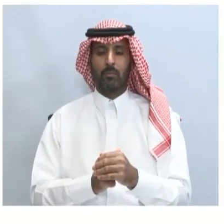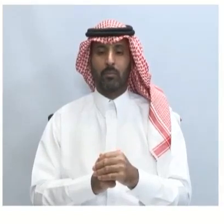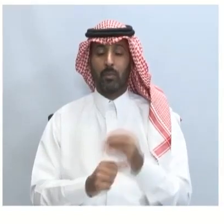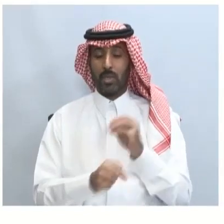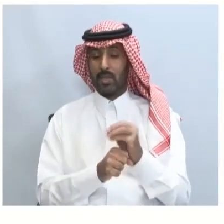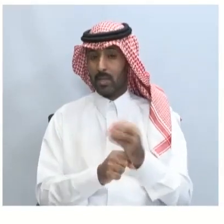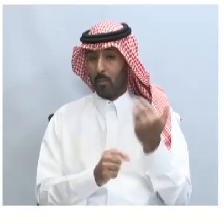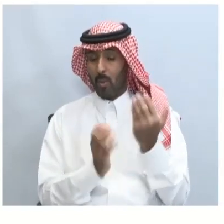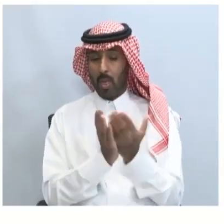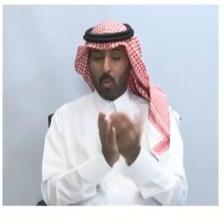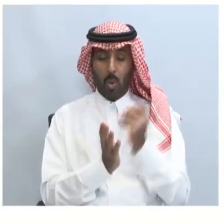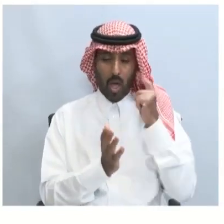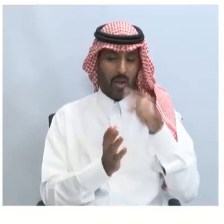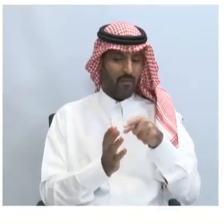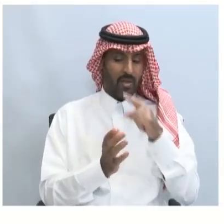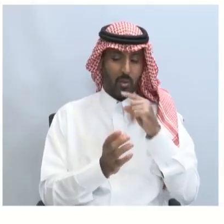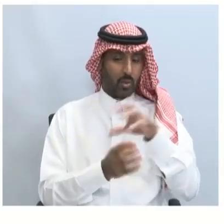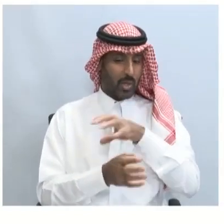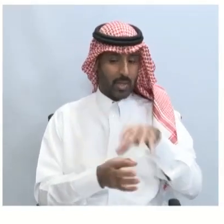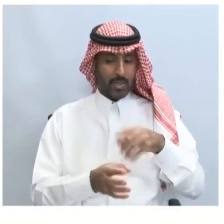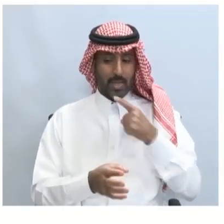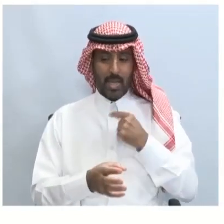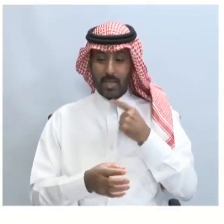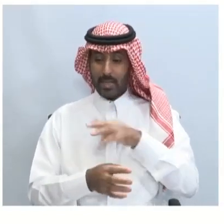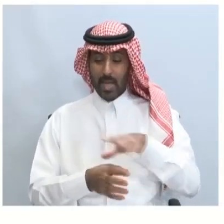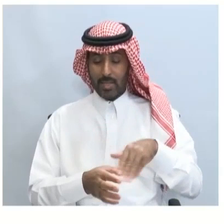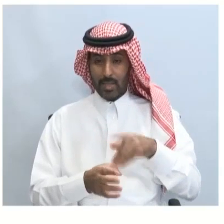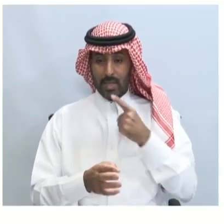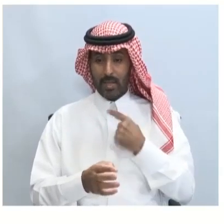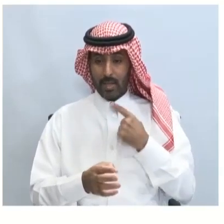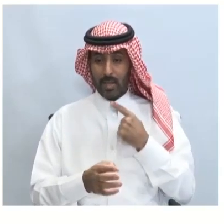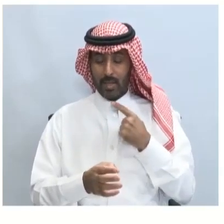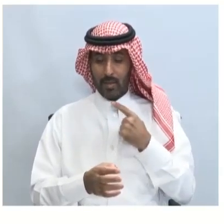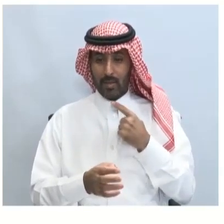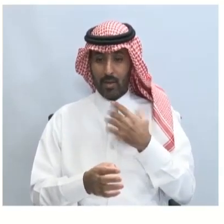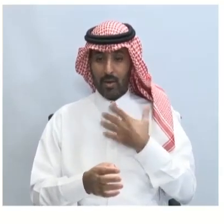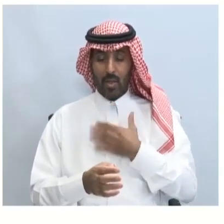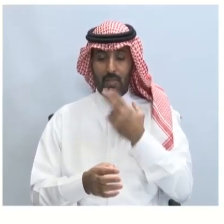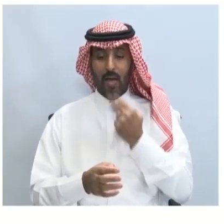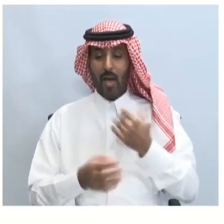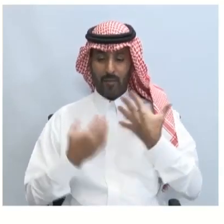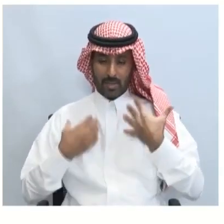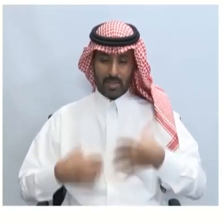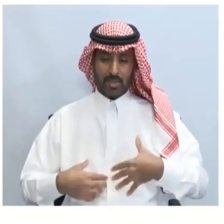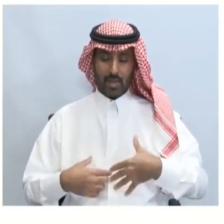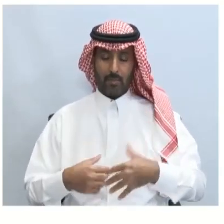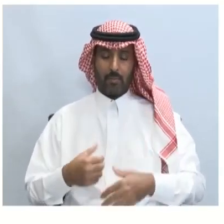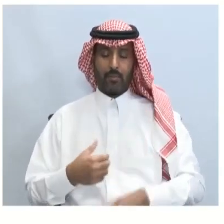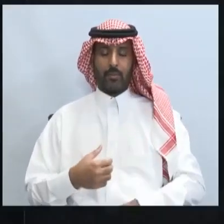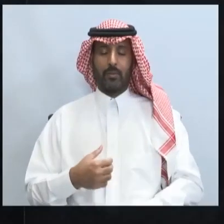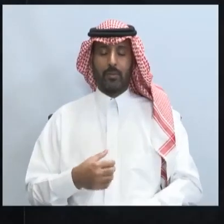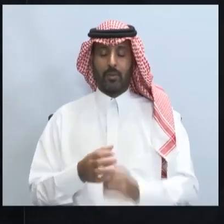بالدرس الماضي بالتعرف على الادوات التي نحتاجها الى او في نظافه اجسادنا وشعورنا